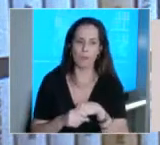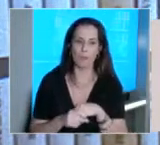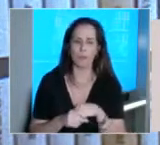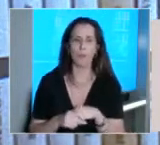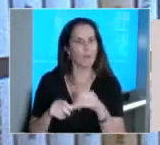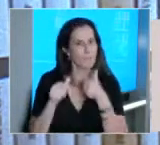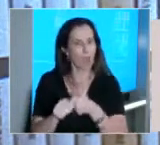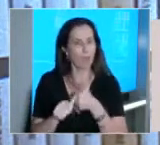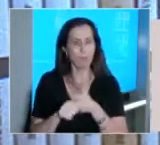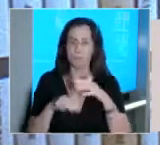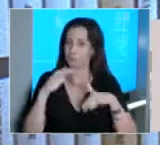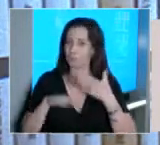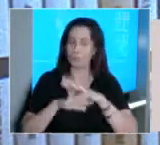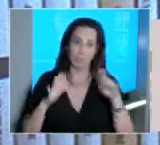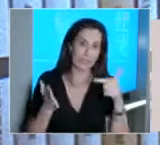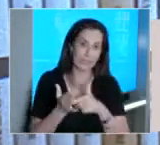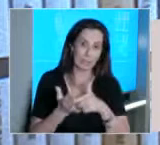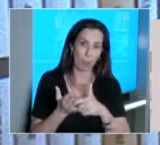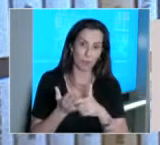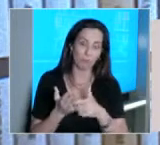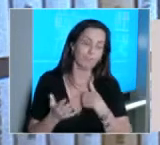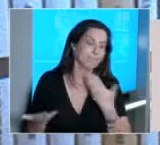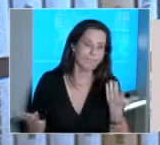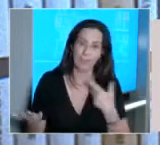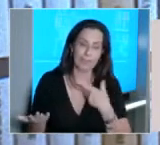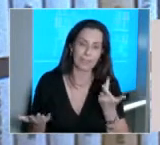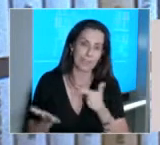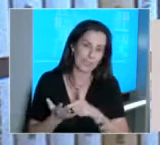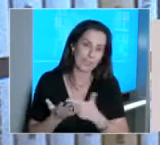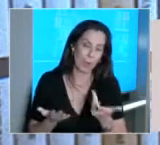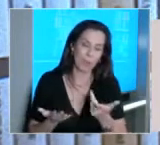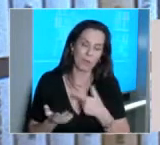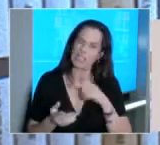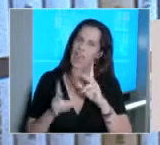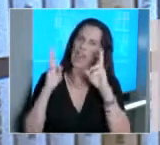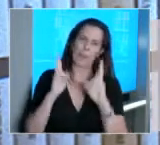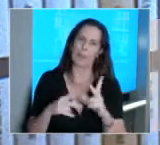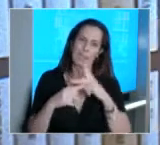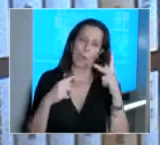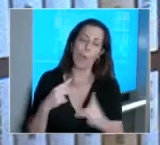והקו, ואז מכל מיני סיבות אישיות נלצתי להקפיא את הפרויקט.